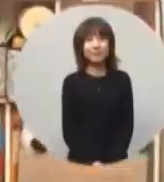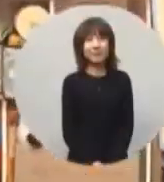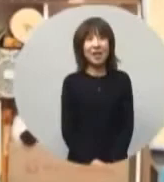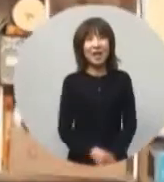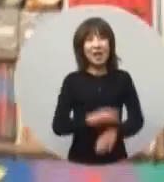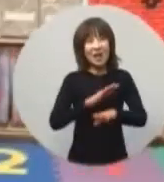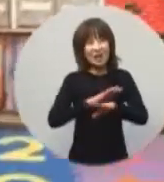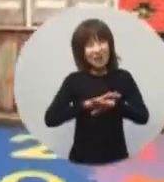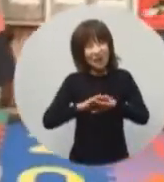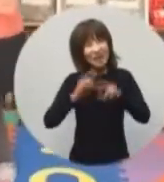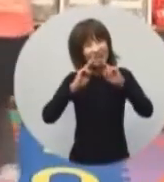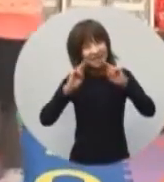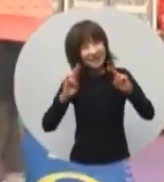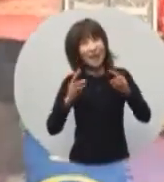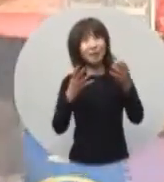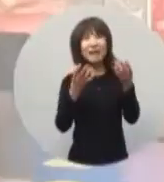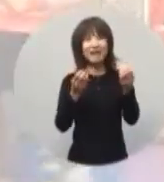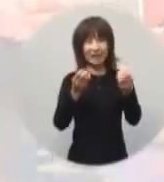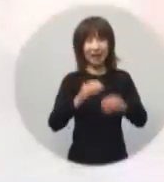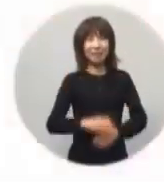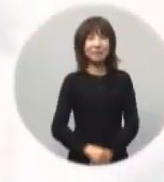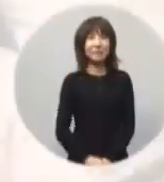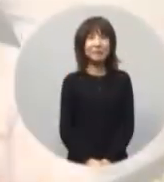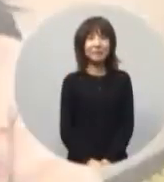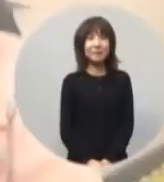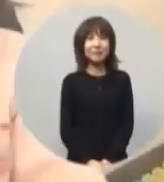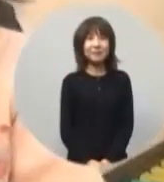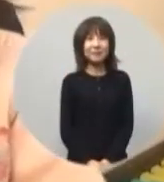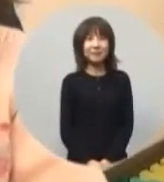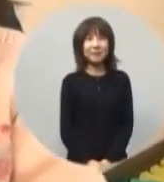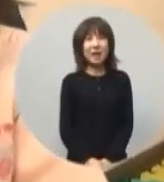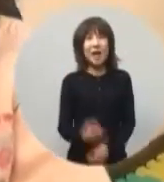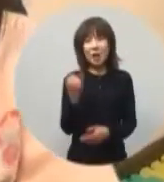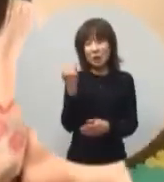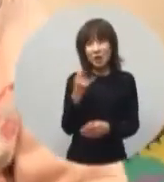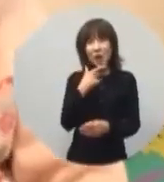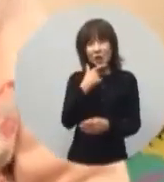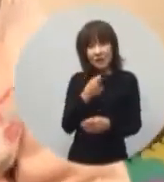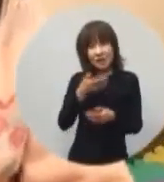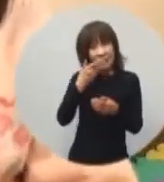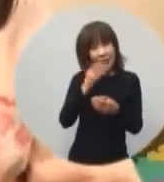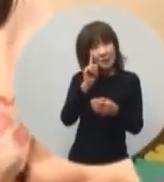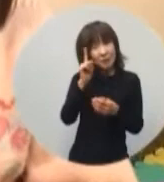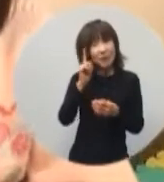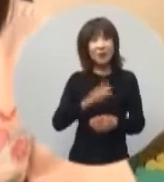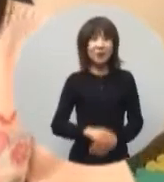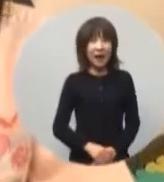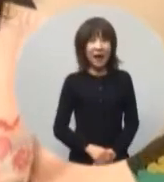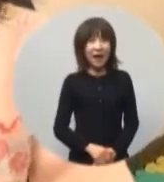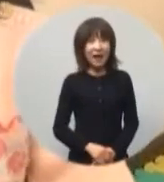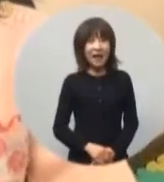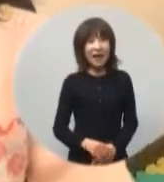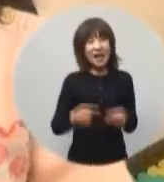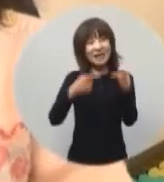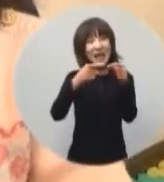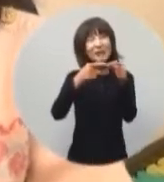上手に歌ってくれました。のどかちゃん、好きな食べ物は？ さくらん